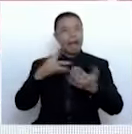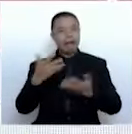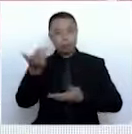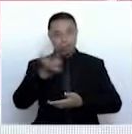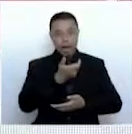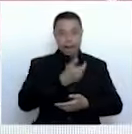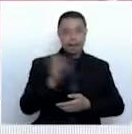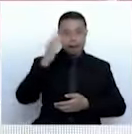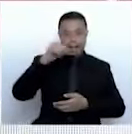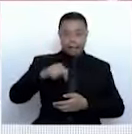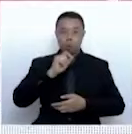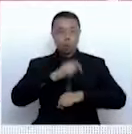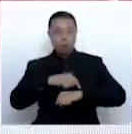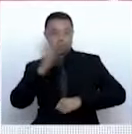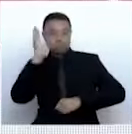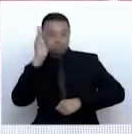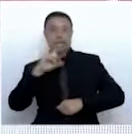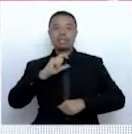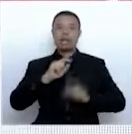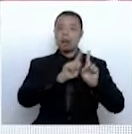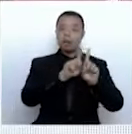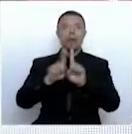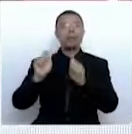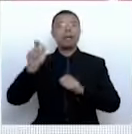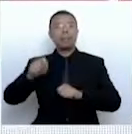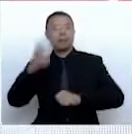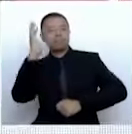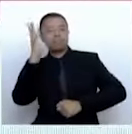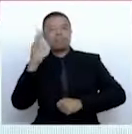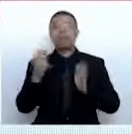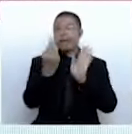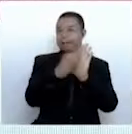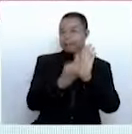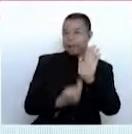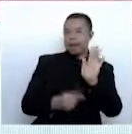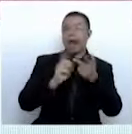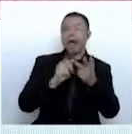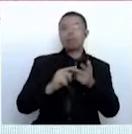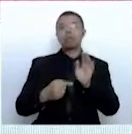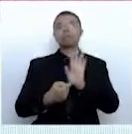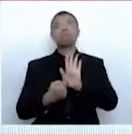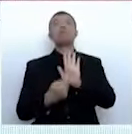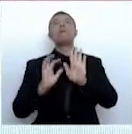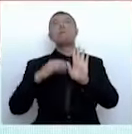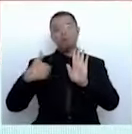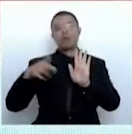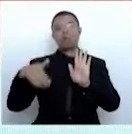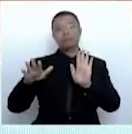hadir malam hari ini, dalam penyampaian para pasangan calon dapat memakai pemaparan dalam bentuk gambar dan materi